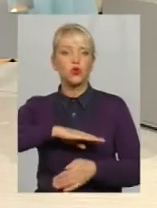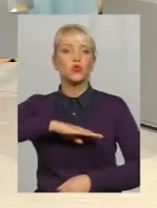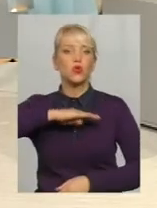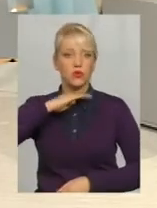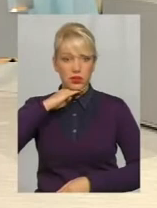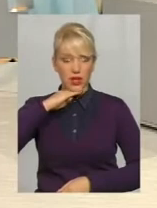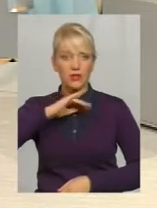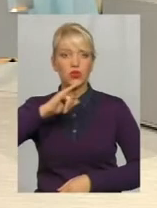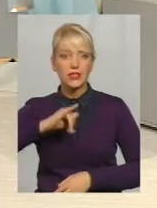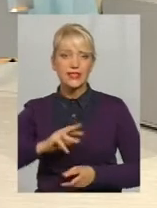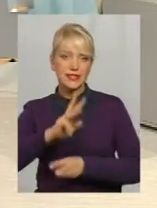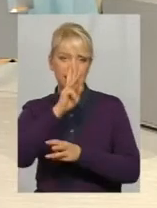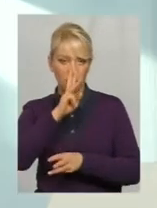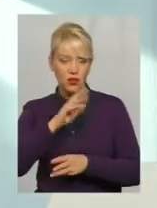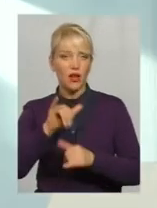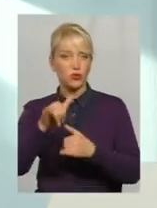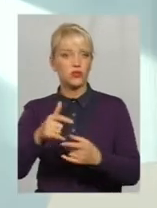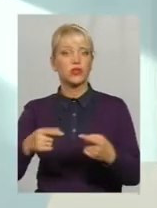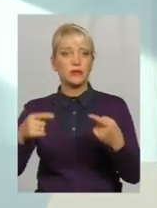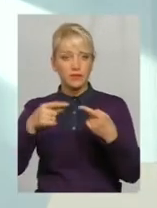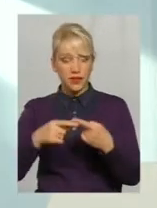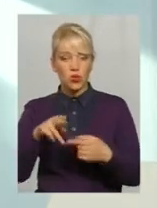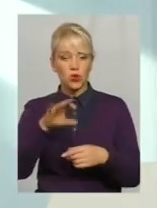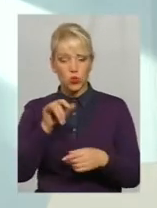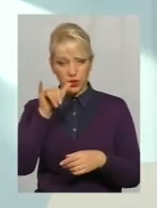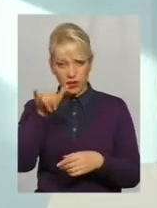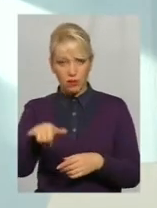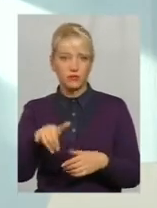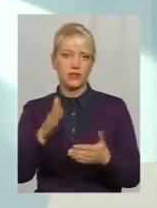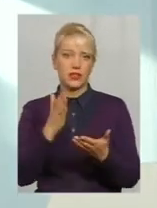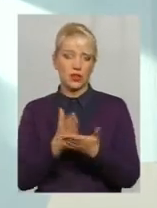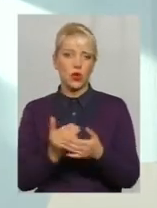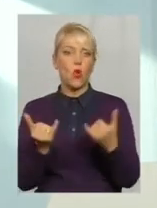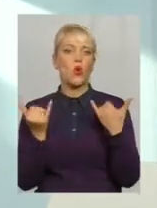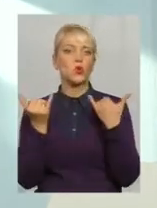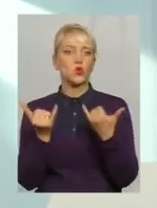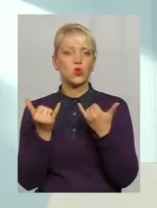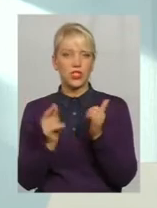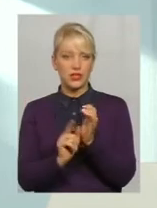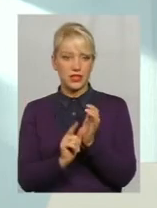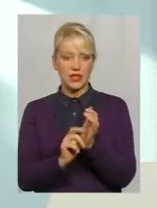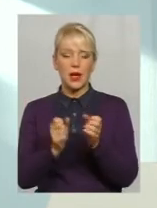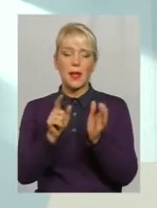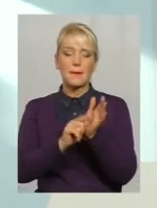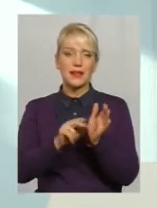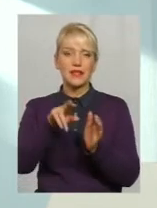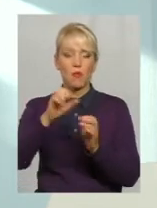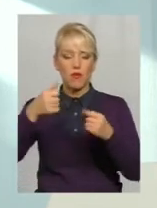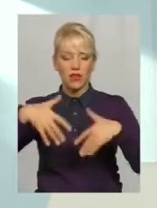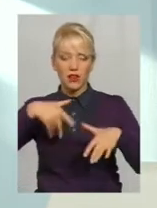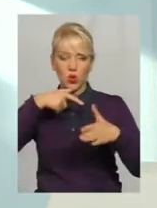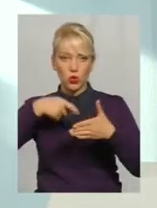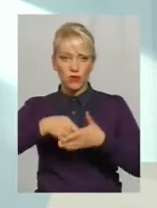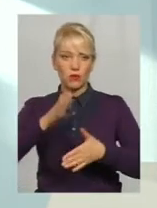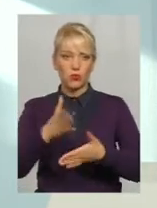говорили, і заробітна плата там відповідає, то, звичайно, відбулося і там осучаснення, і пенсія по втраті годувальника теж буде